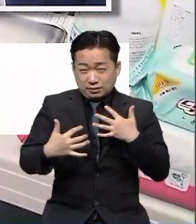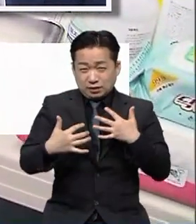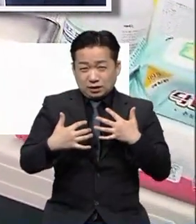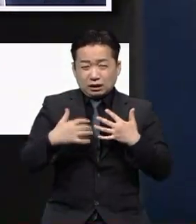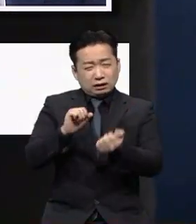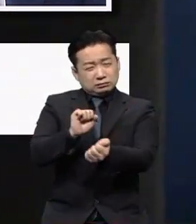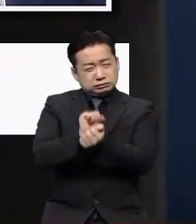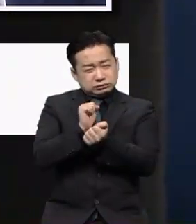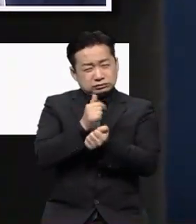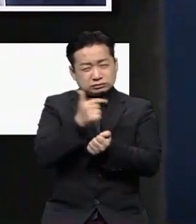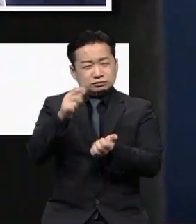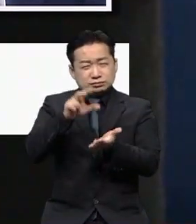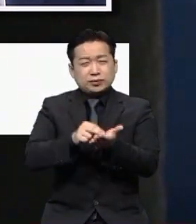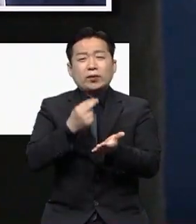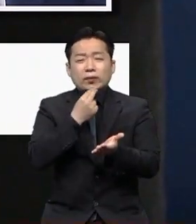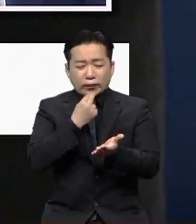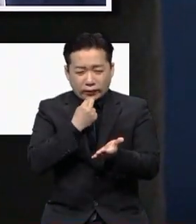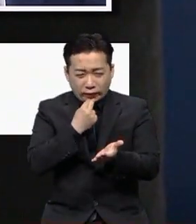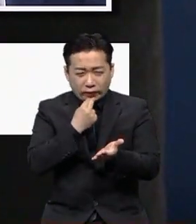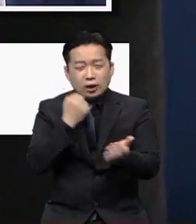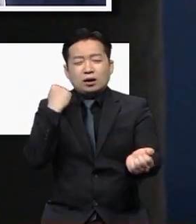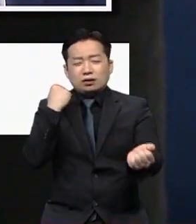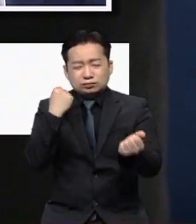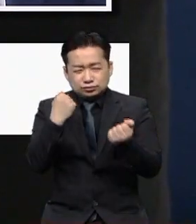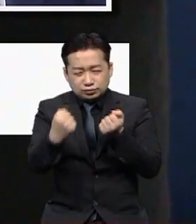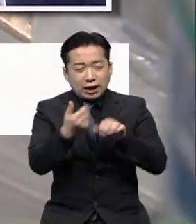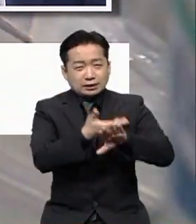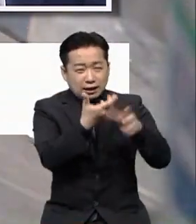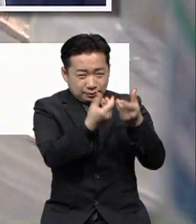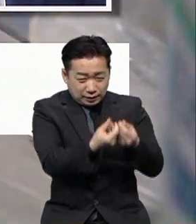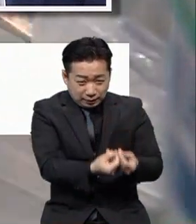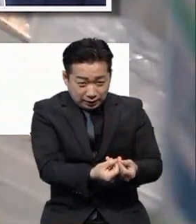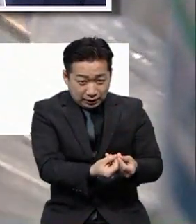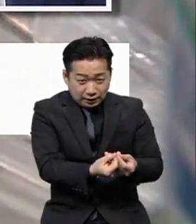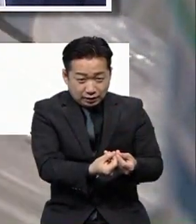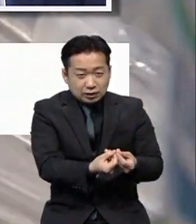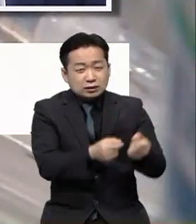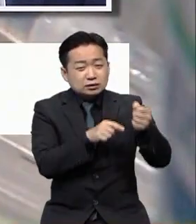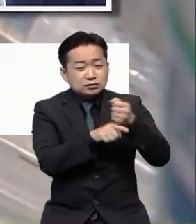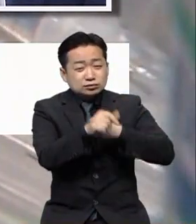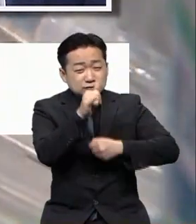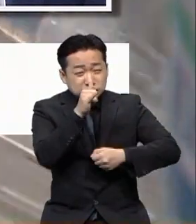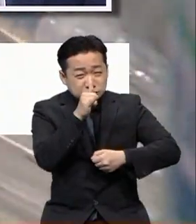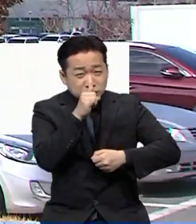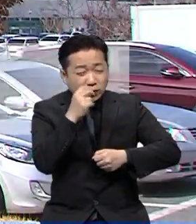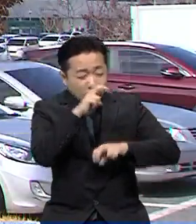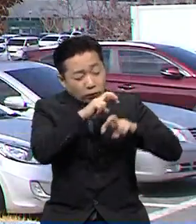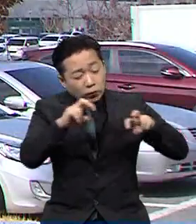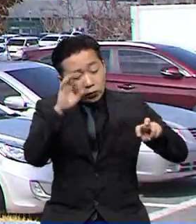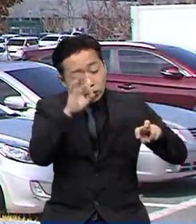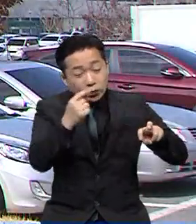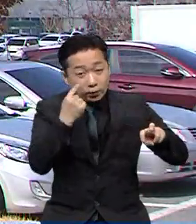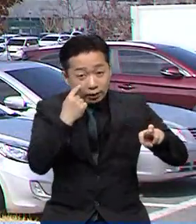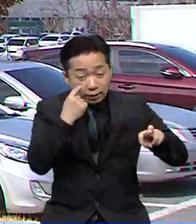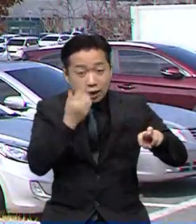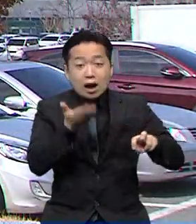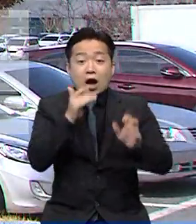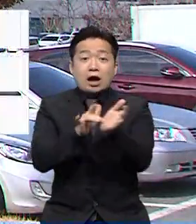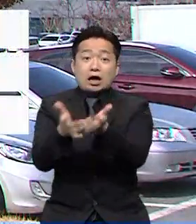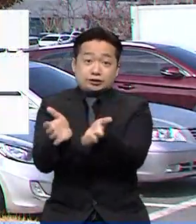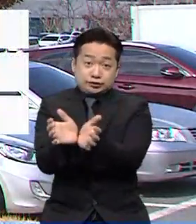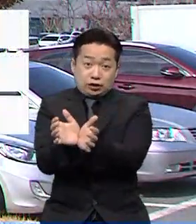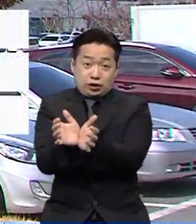줄 것 같지는 않고요. 샘플 조사에서 뭐 다른 게 또 원인이 뭐가 있는지는 좀 더 들여다보고. 식약처는